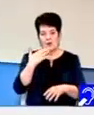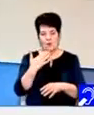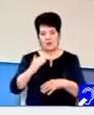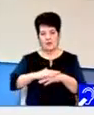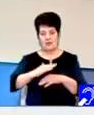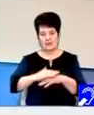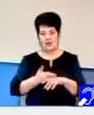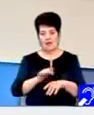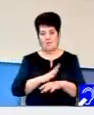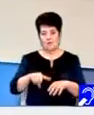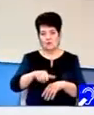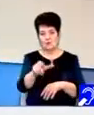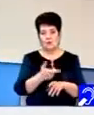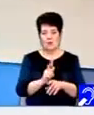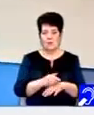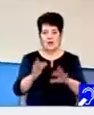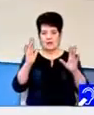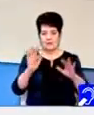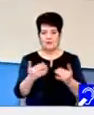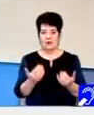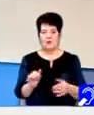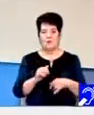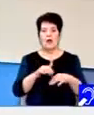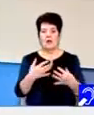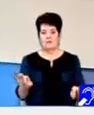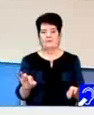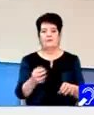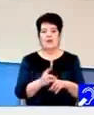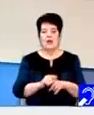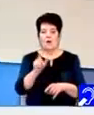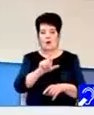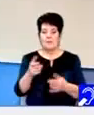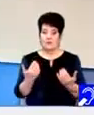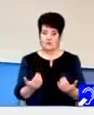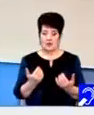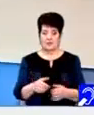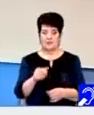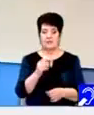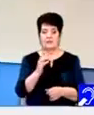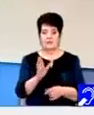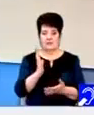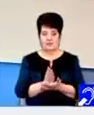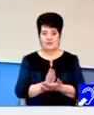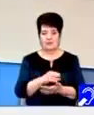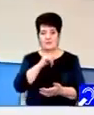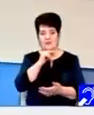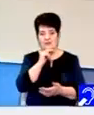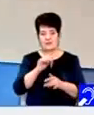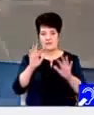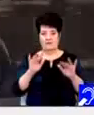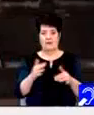erau înzăpezite, astăzi traseile naționale sunt practicabile. Va ninge și astăzi, așa că oamenii sunt îndemnați să fie